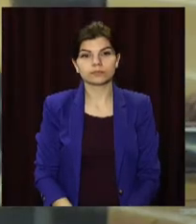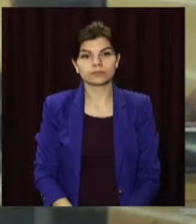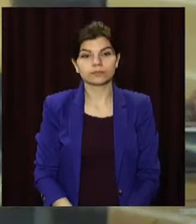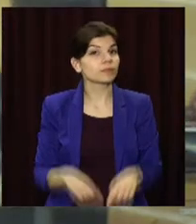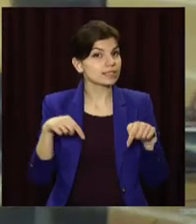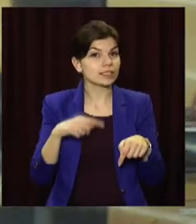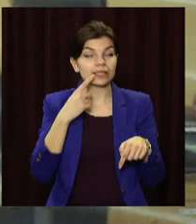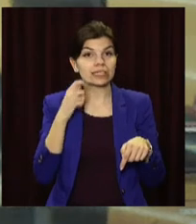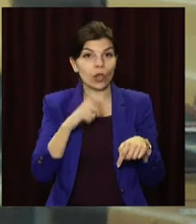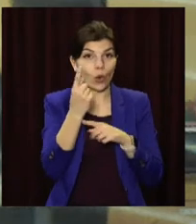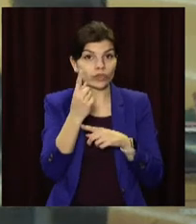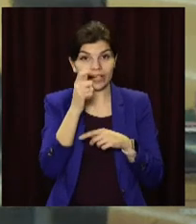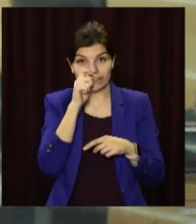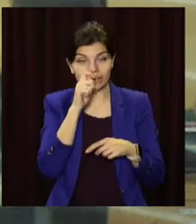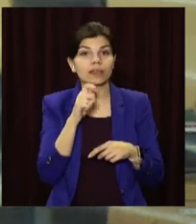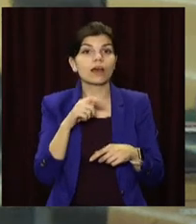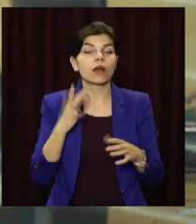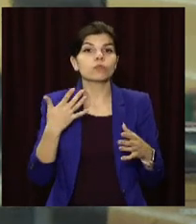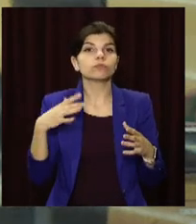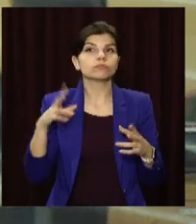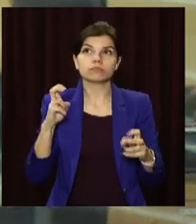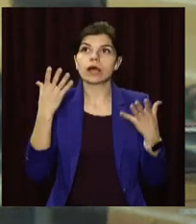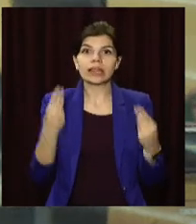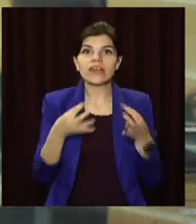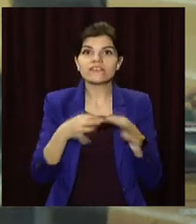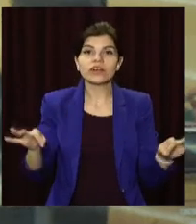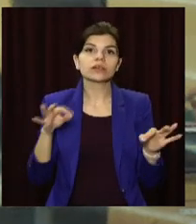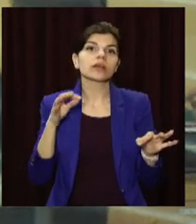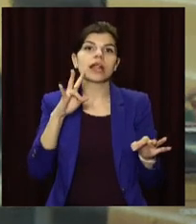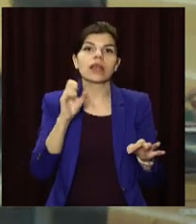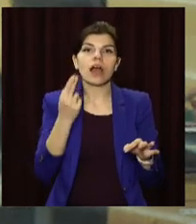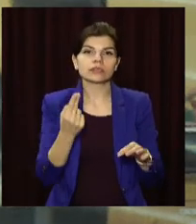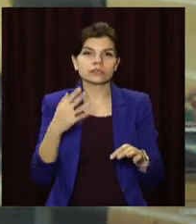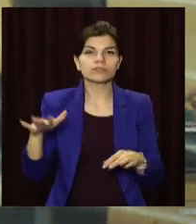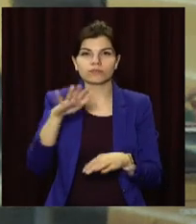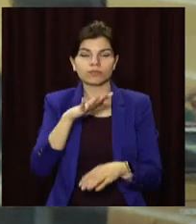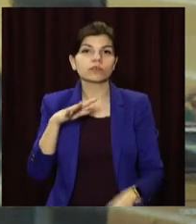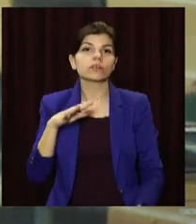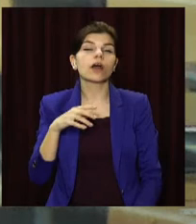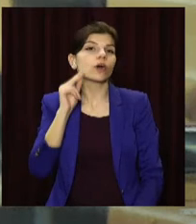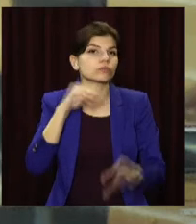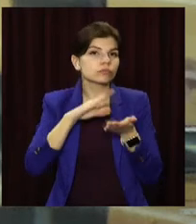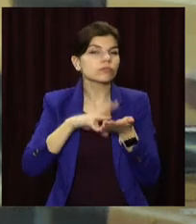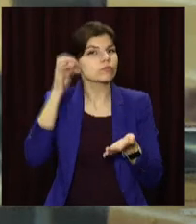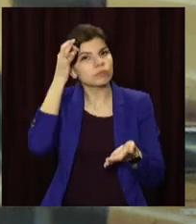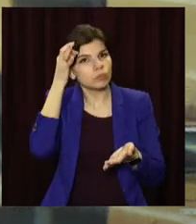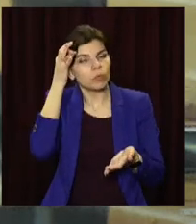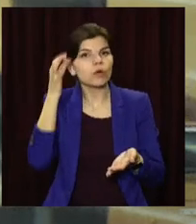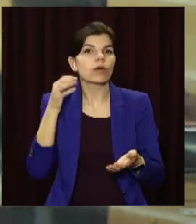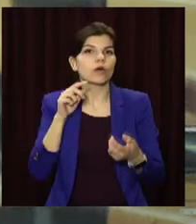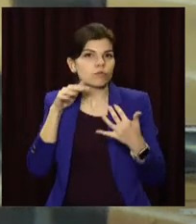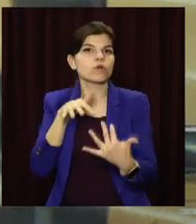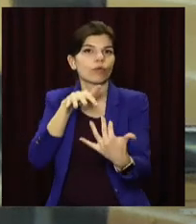Цієї неділі, 11 квітня, у світі відзначатимуть День визволення в'язнів нацистських концтаборів. Дату встановили в пам'ять про